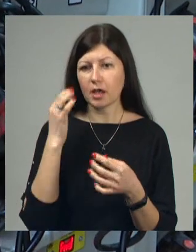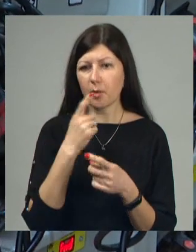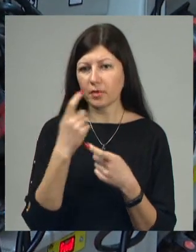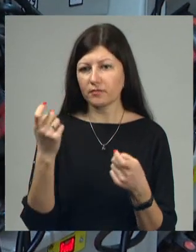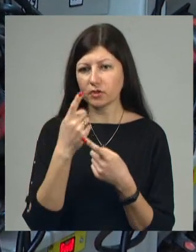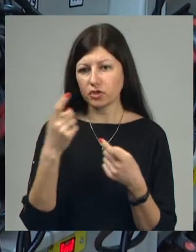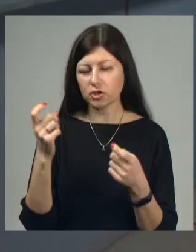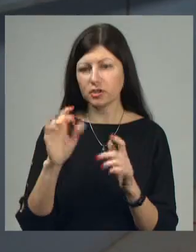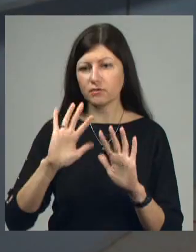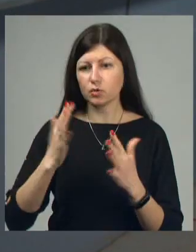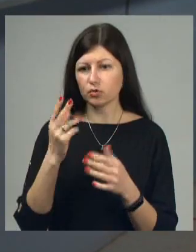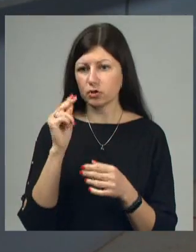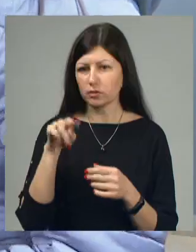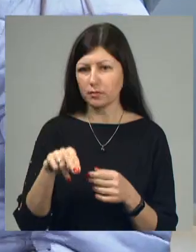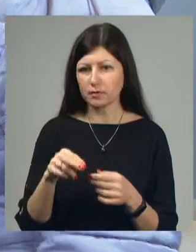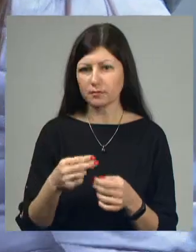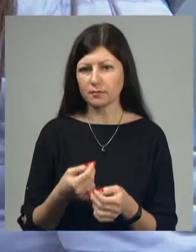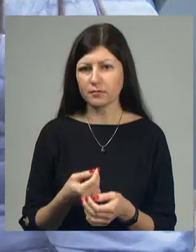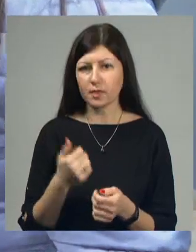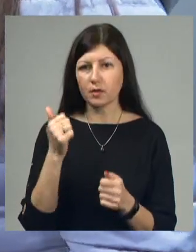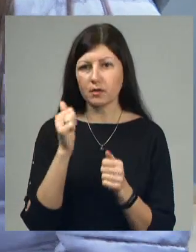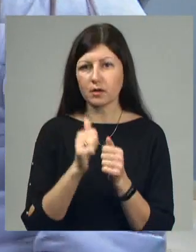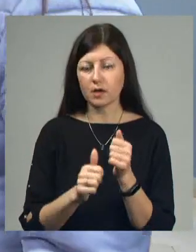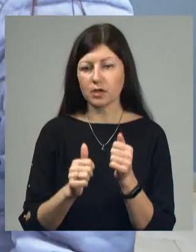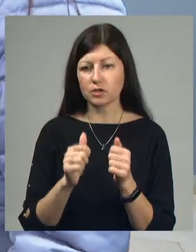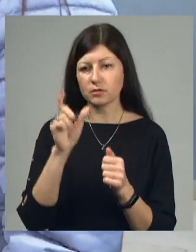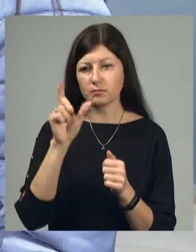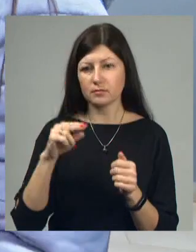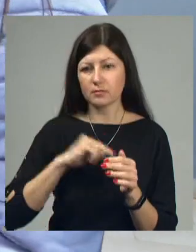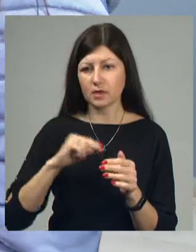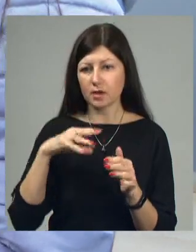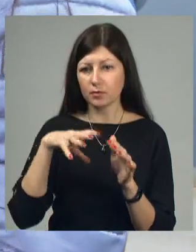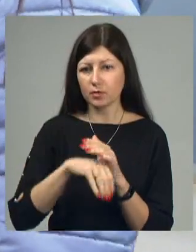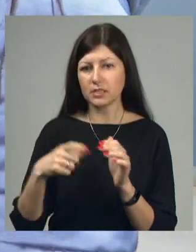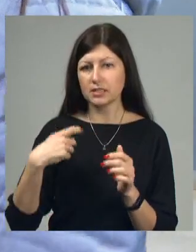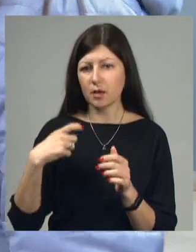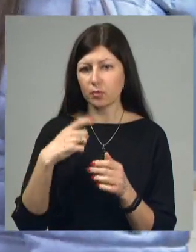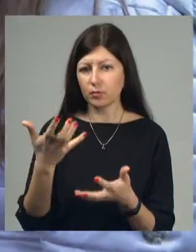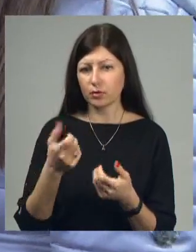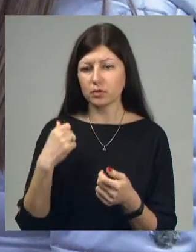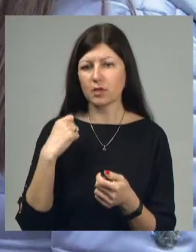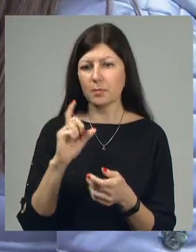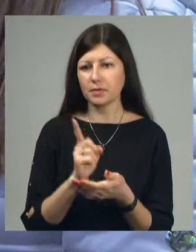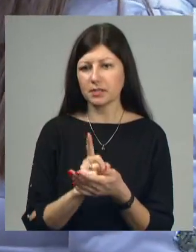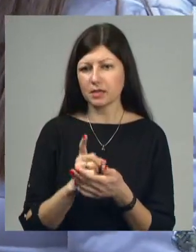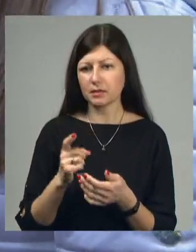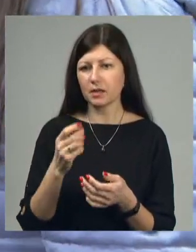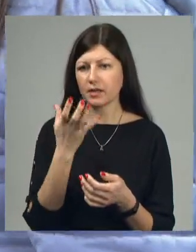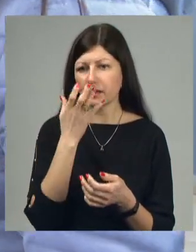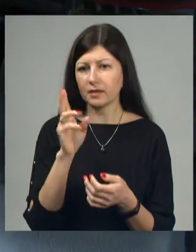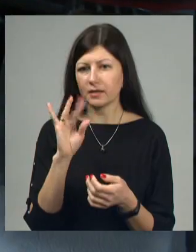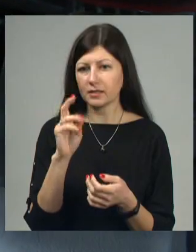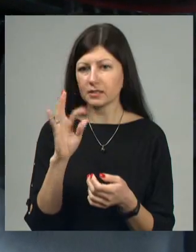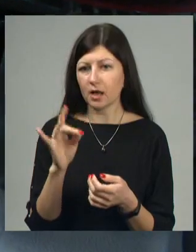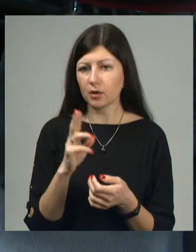случае чрезвычайной ситуации. Каждый сотрудник шахты перед спуском берет с собой обязательно самоспасатели с запасом кислорода. На